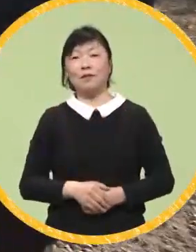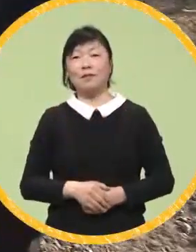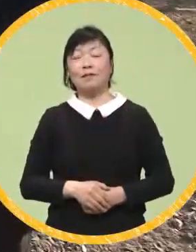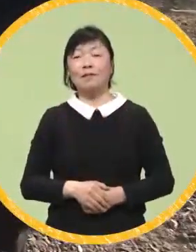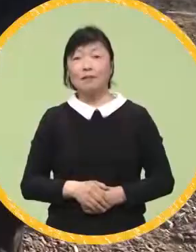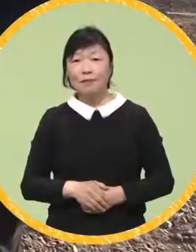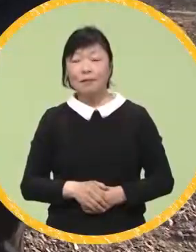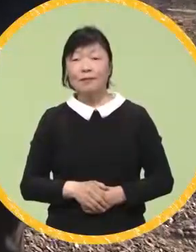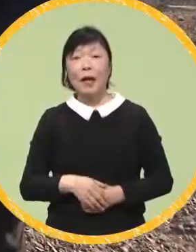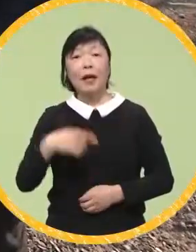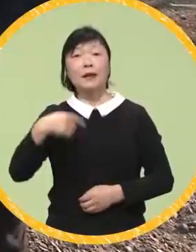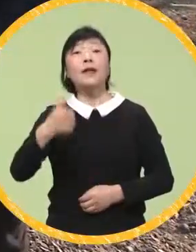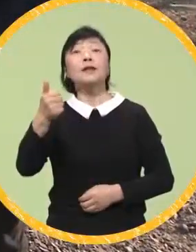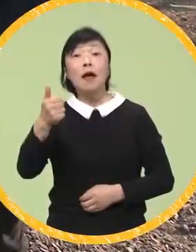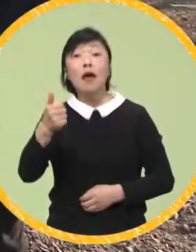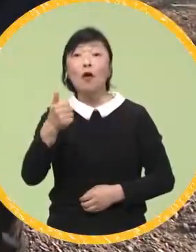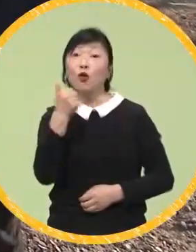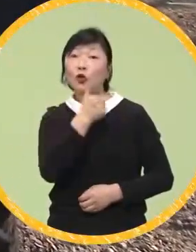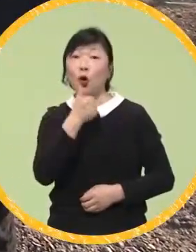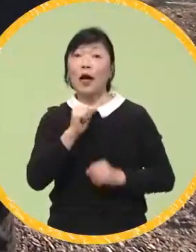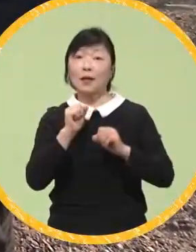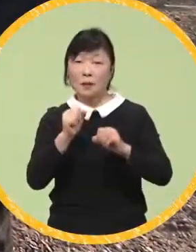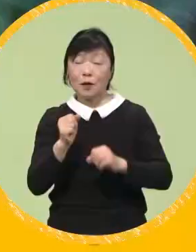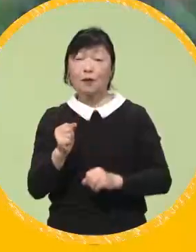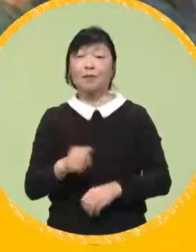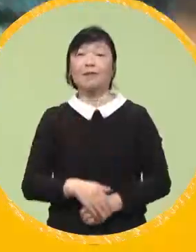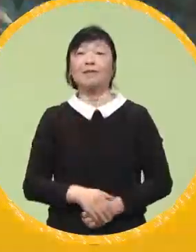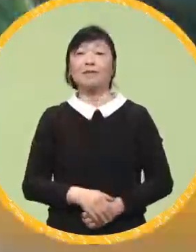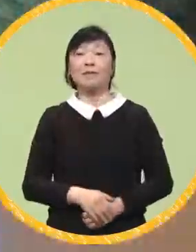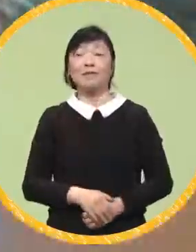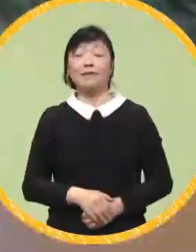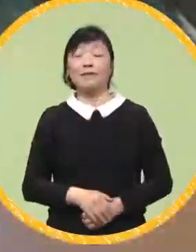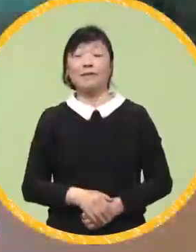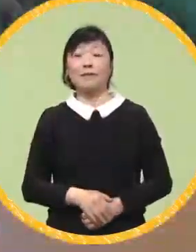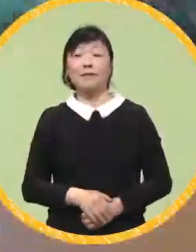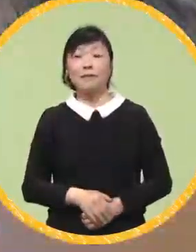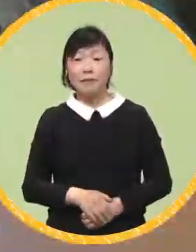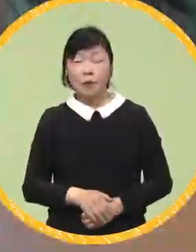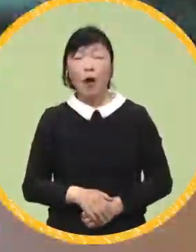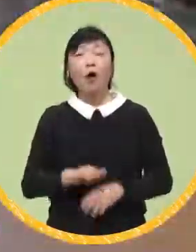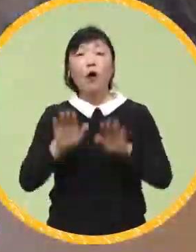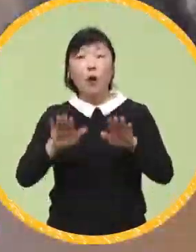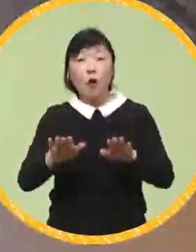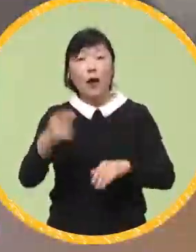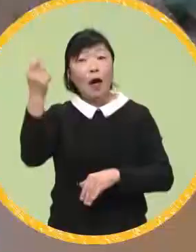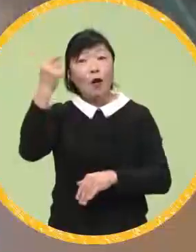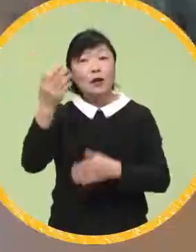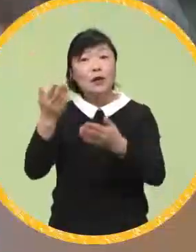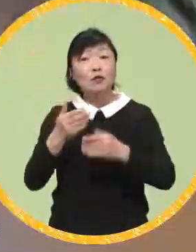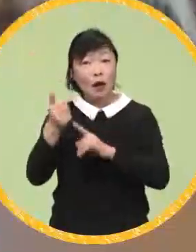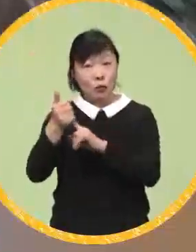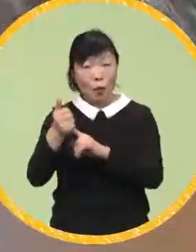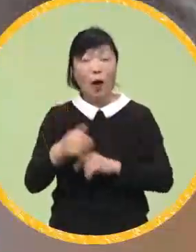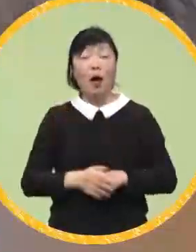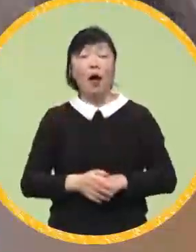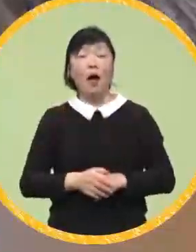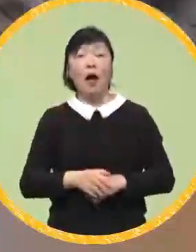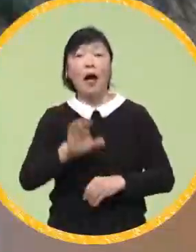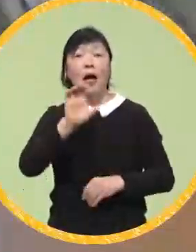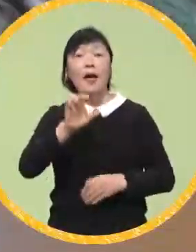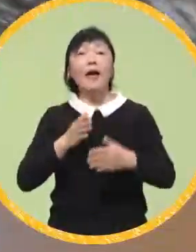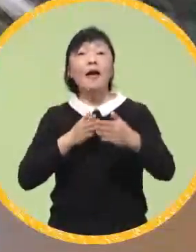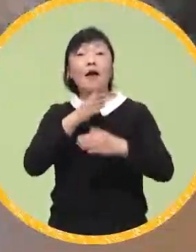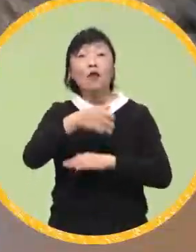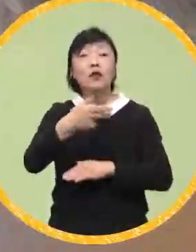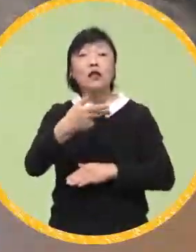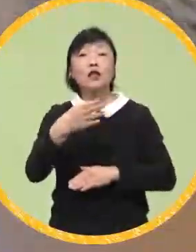さっそくある別のインストラクターを読んでいきましょうかはいお願いします今回マウンテンバイクの魅力を教えてくれるのは英語し